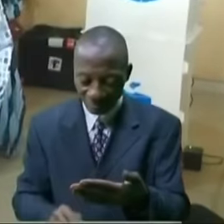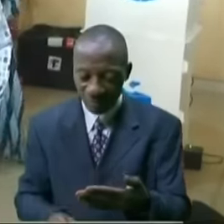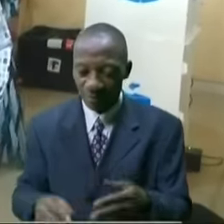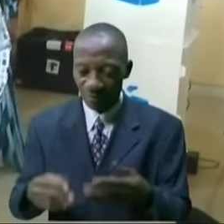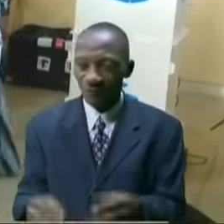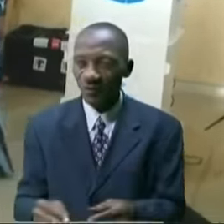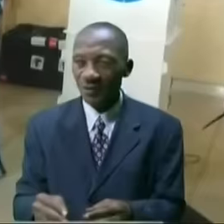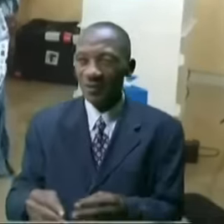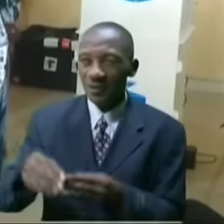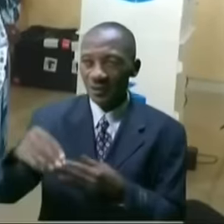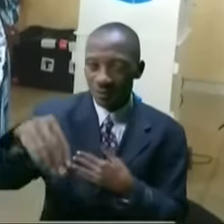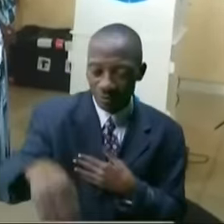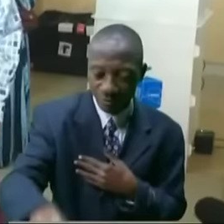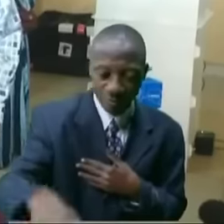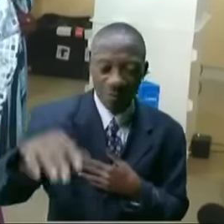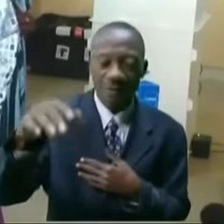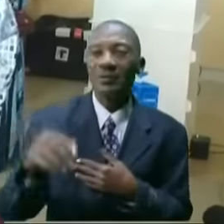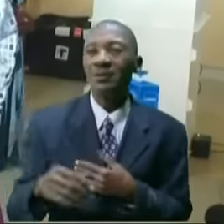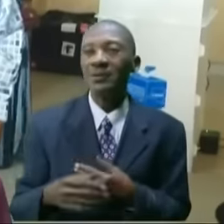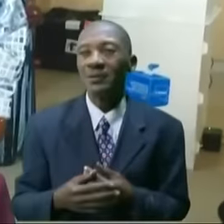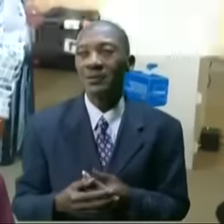CENI.